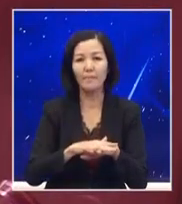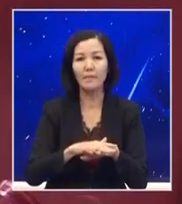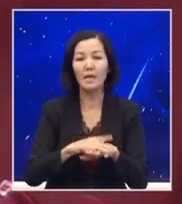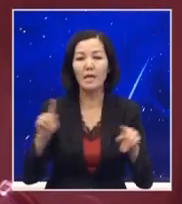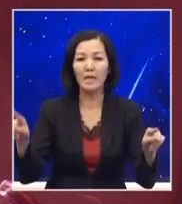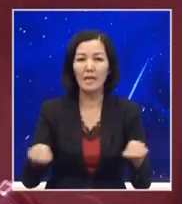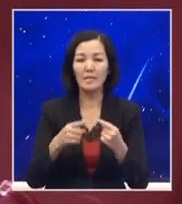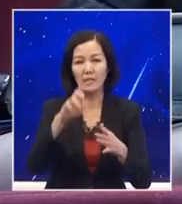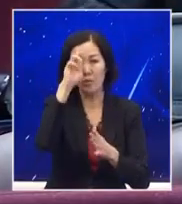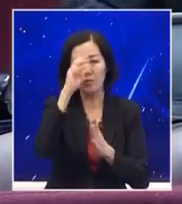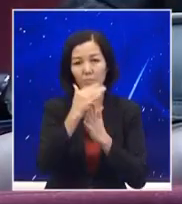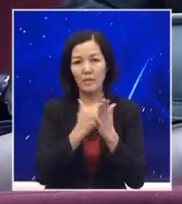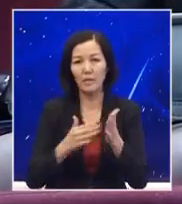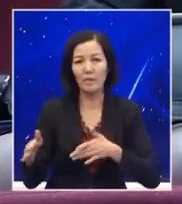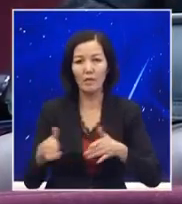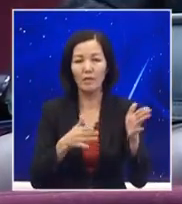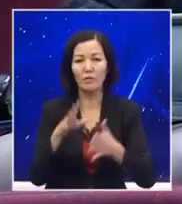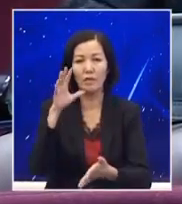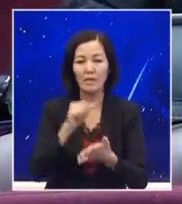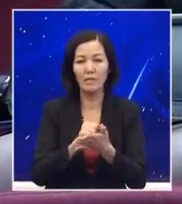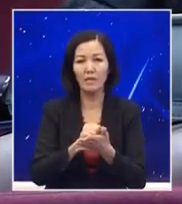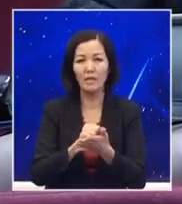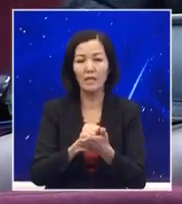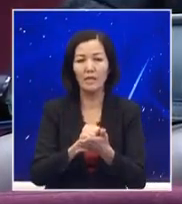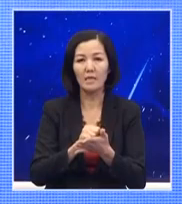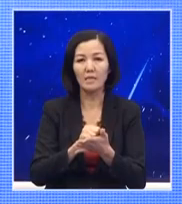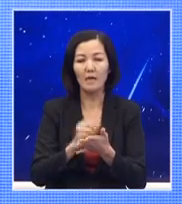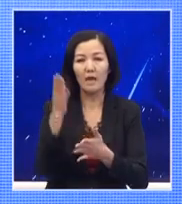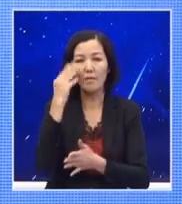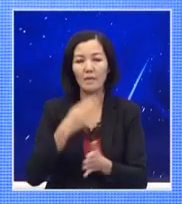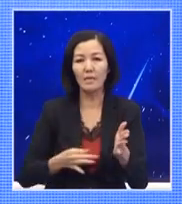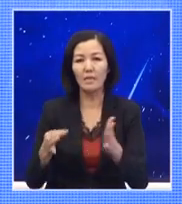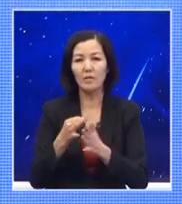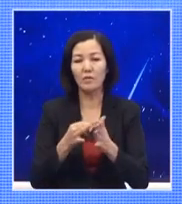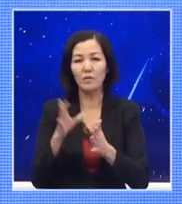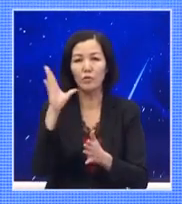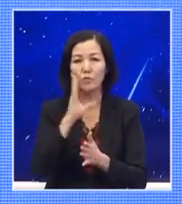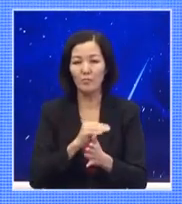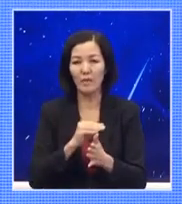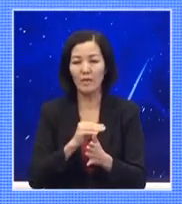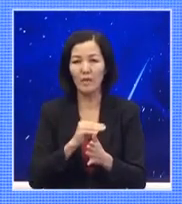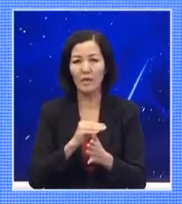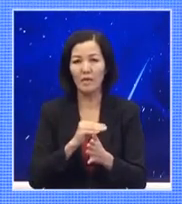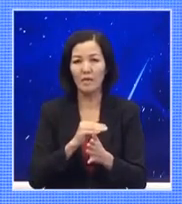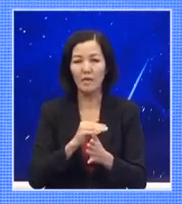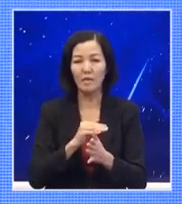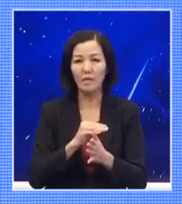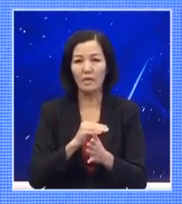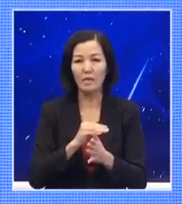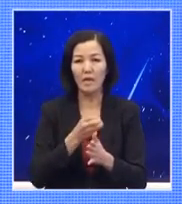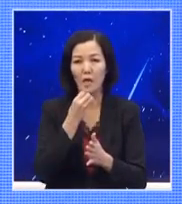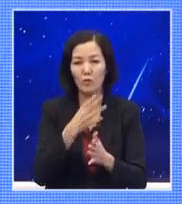реализация государственной программы «Дорожная карта занятости». Алматинская область сумела сохранить